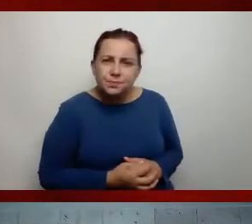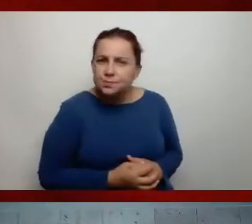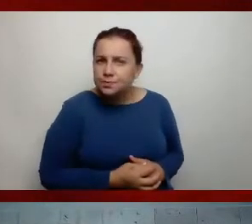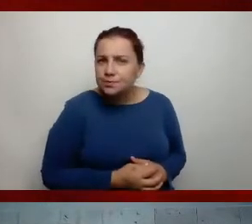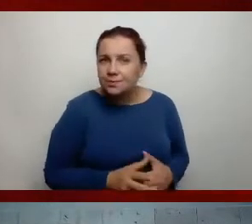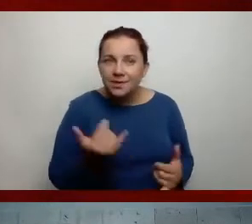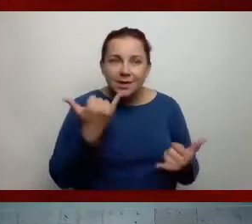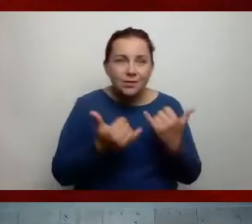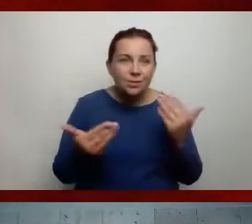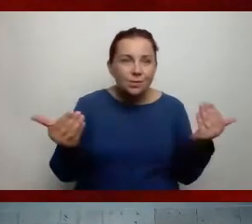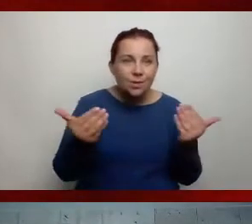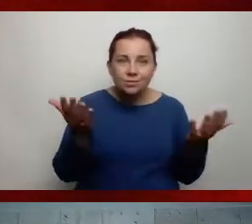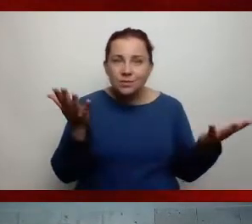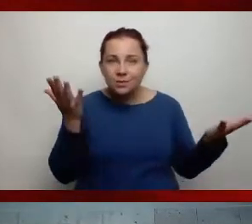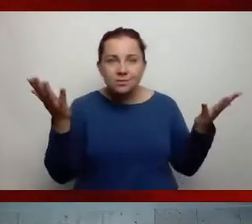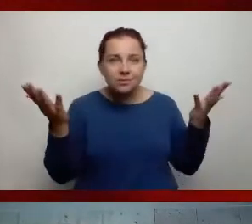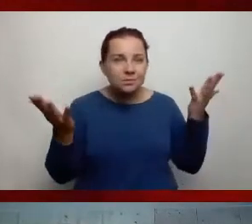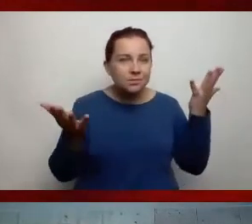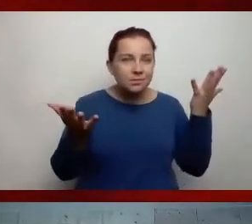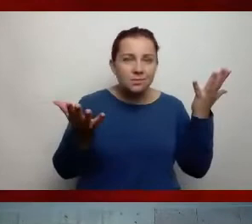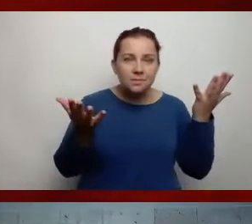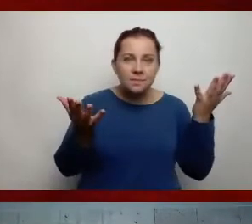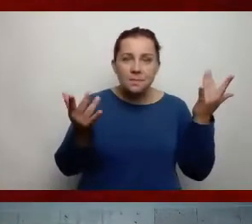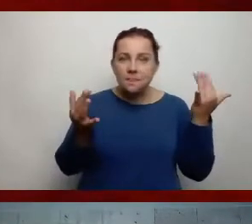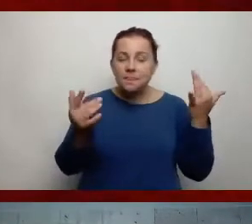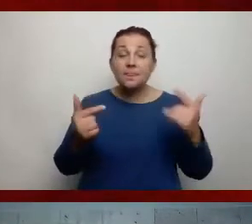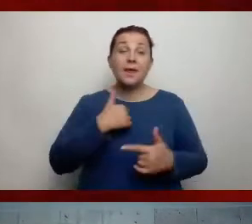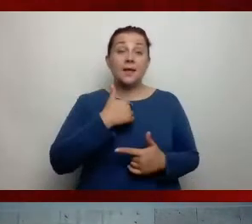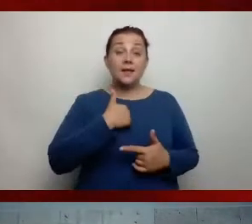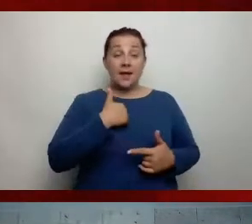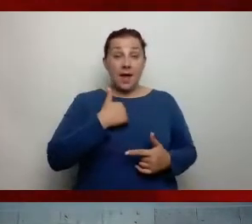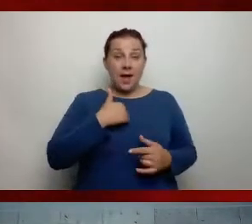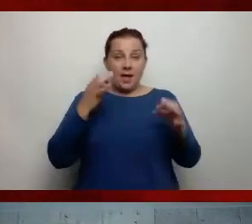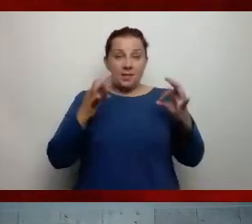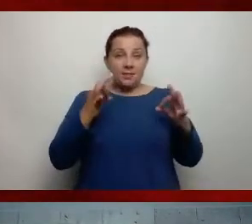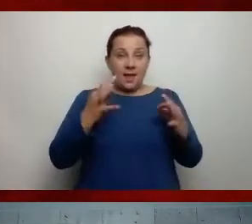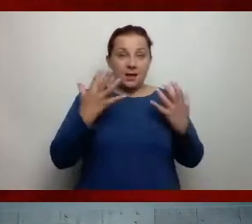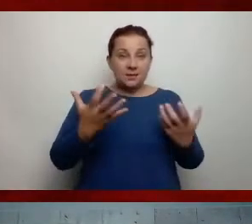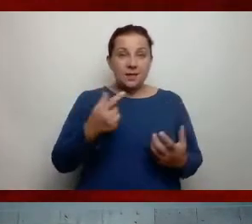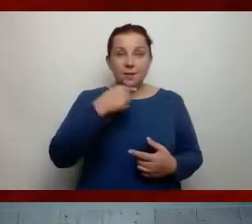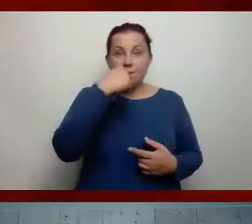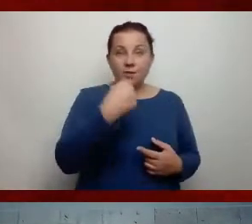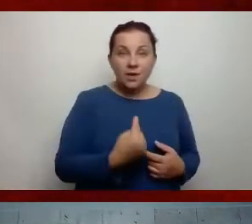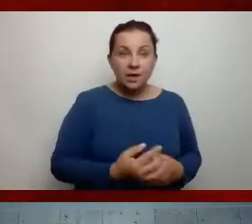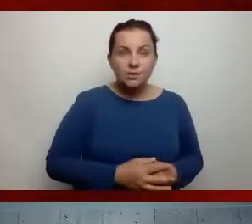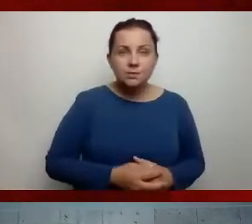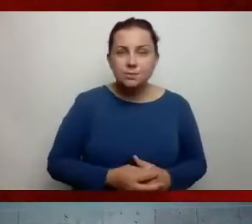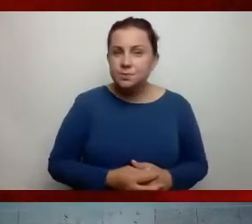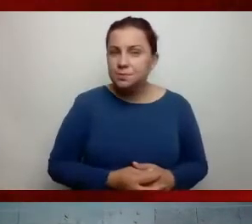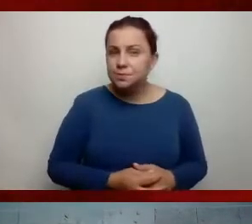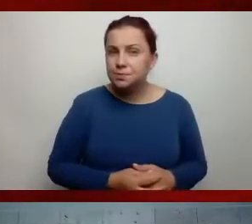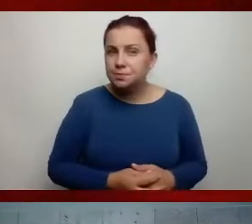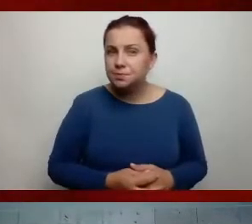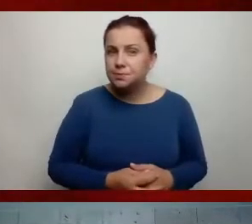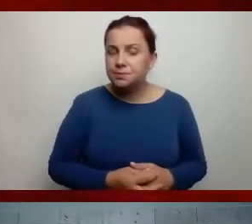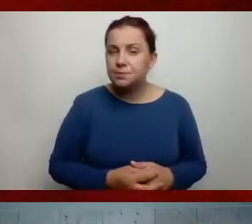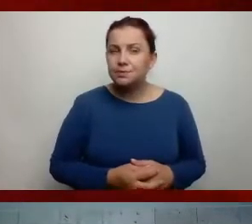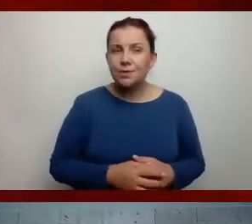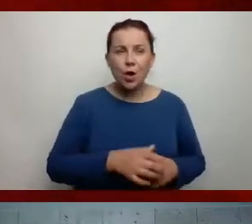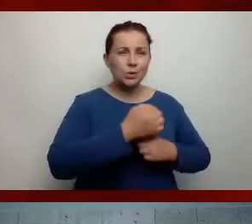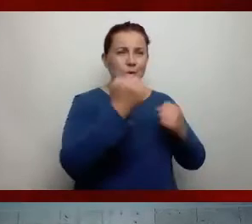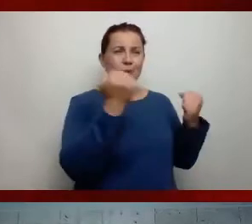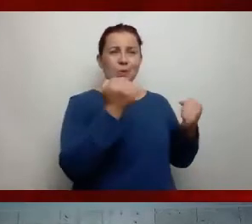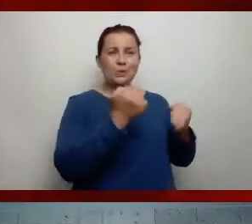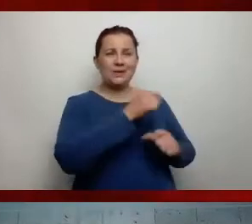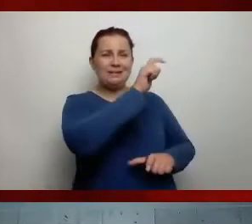można... O jednej rzeczy, może ja teraz na momencik, że Witkacy, będąc wielkim